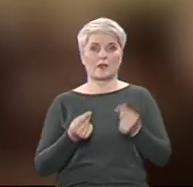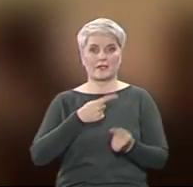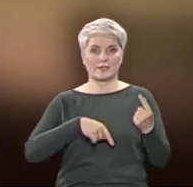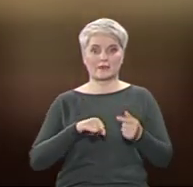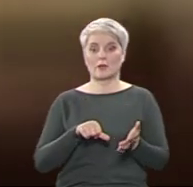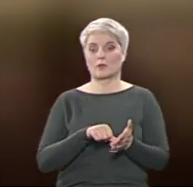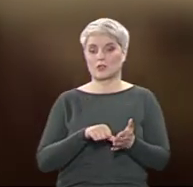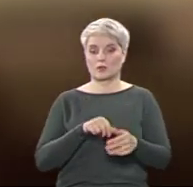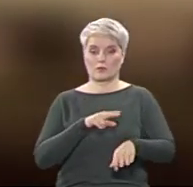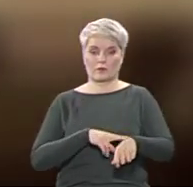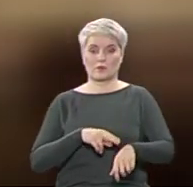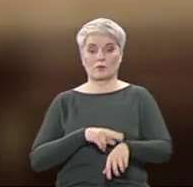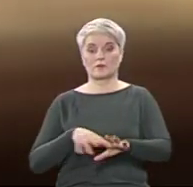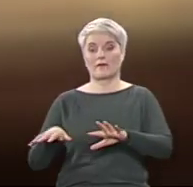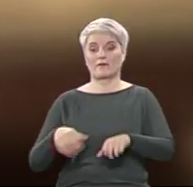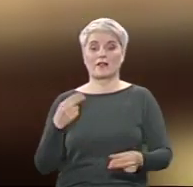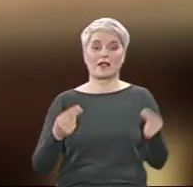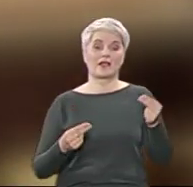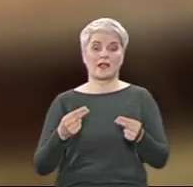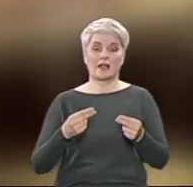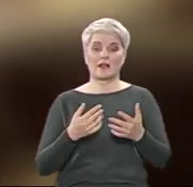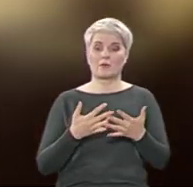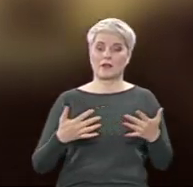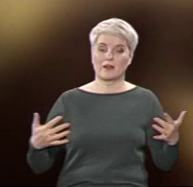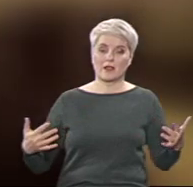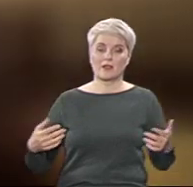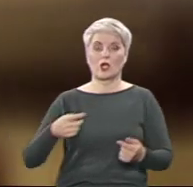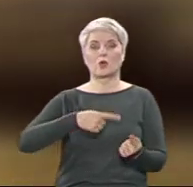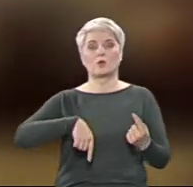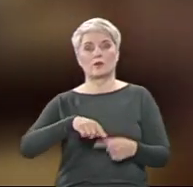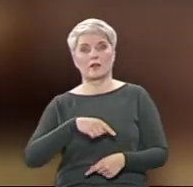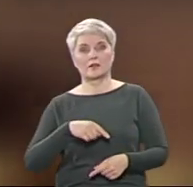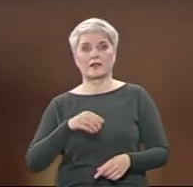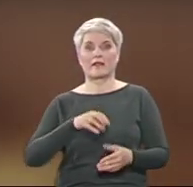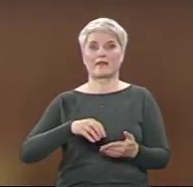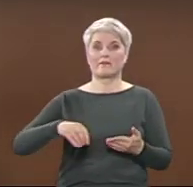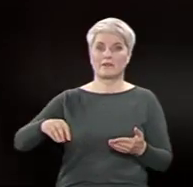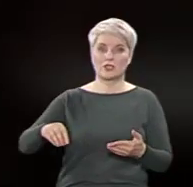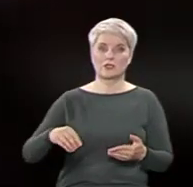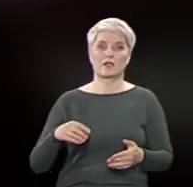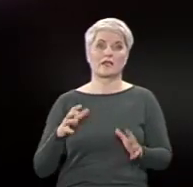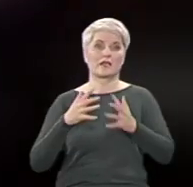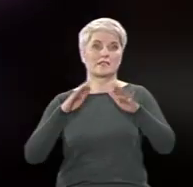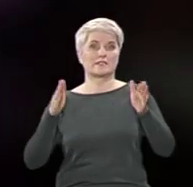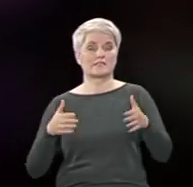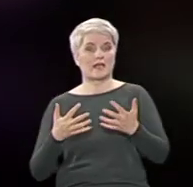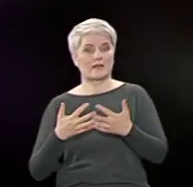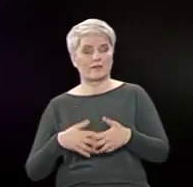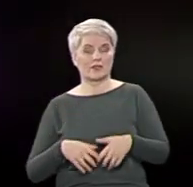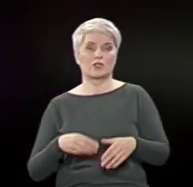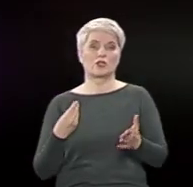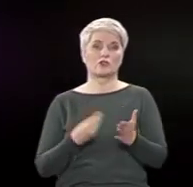правоохоронців. Поліцейські вилучили гральне приладдя, рулетки, автомати, фішка, а також документацію, сервери та чеки. Працівників казино та